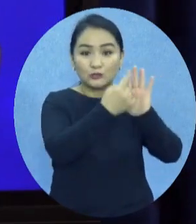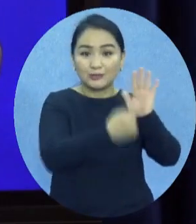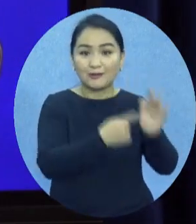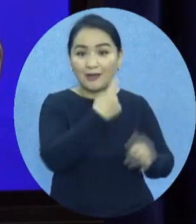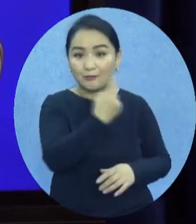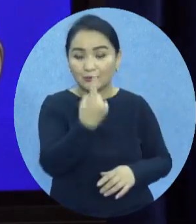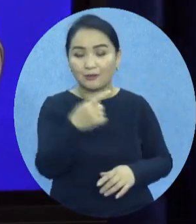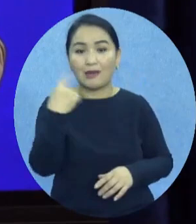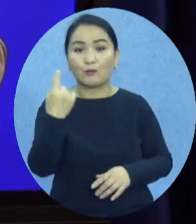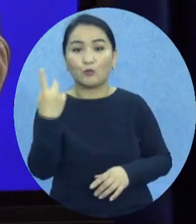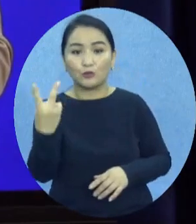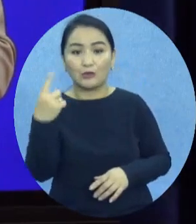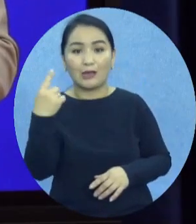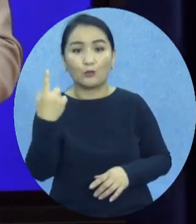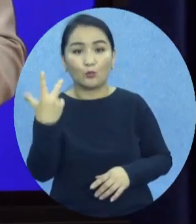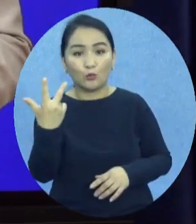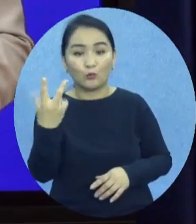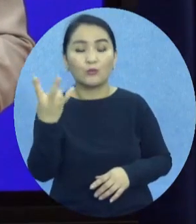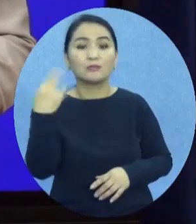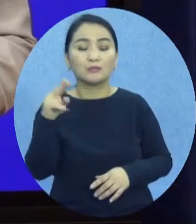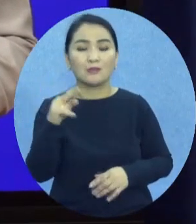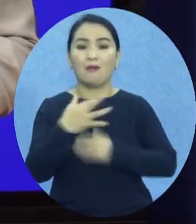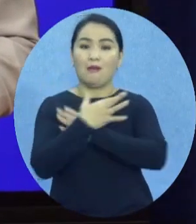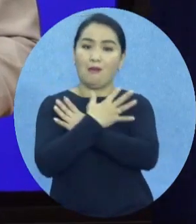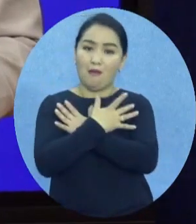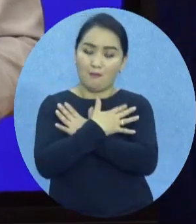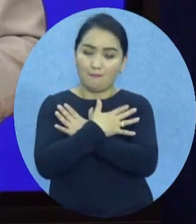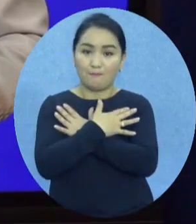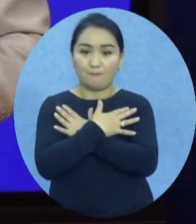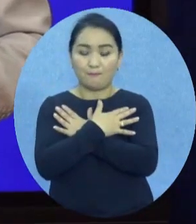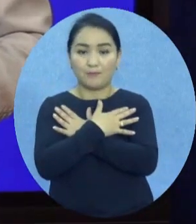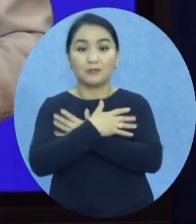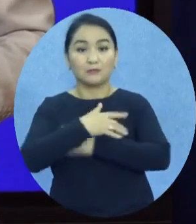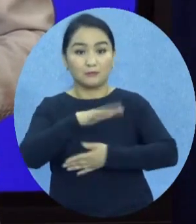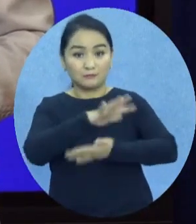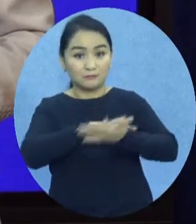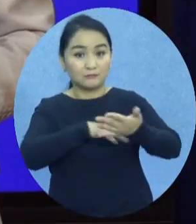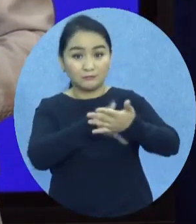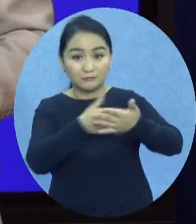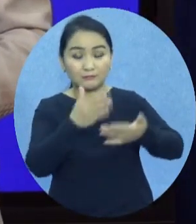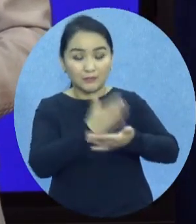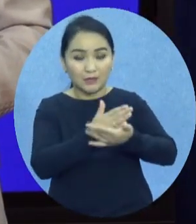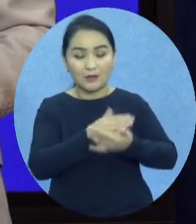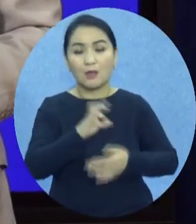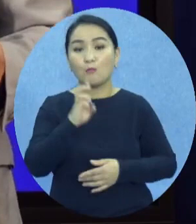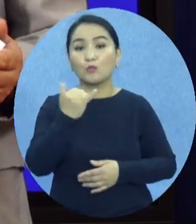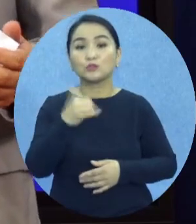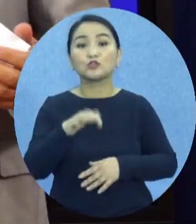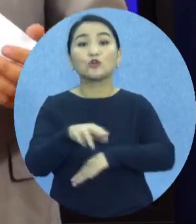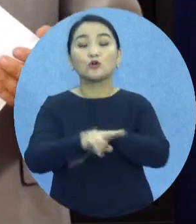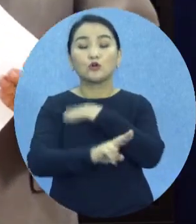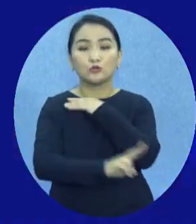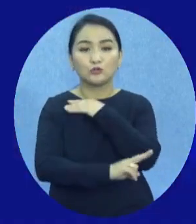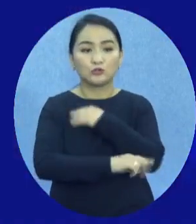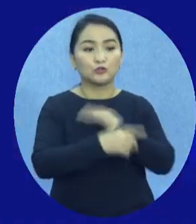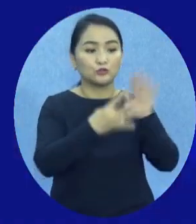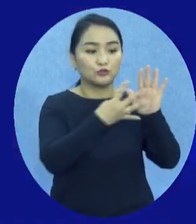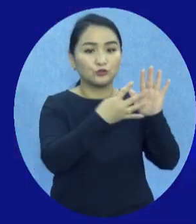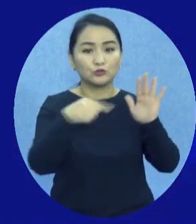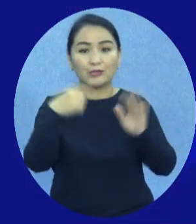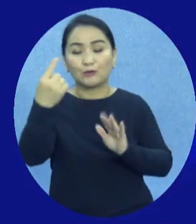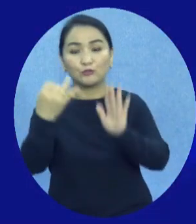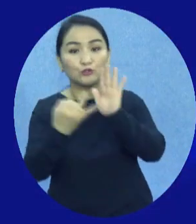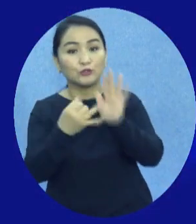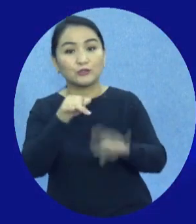бол амрах ийм амралтын хуваар гарсан байна. За харин бусад өдрүүдэд бол 9-с 17 цагтаа ажиллахаар ингээд төлөвлөгдөж байна. За өнөөдрийн хувьд